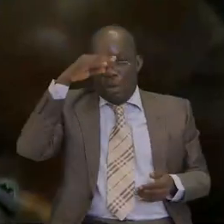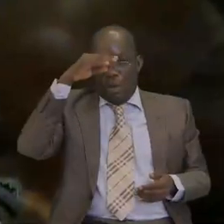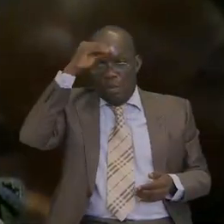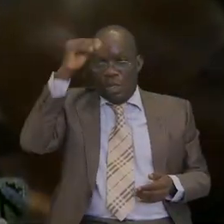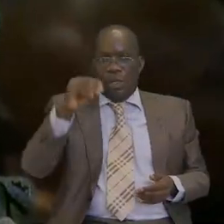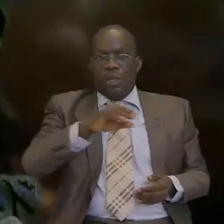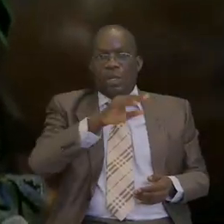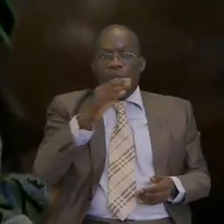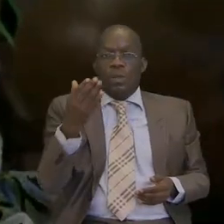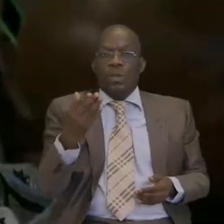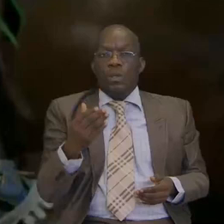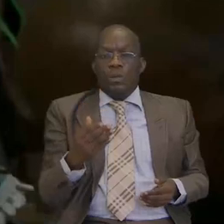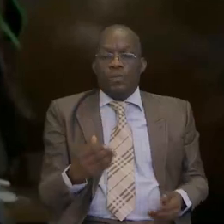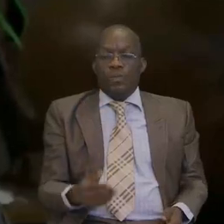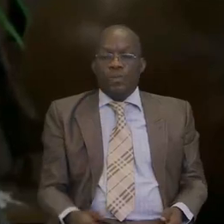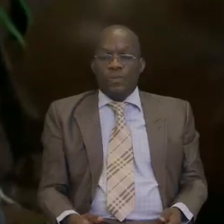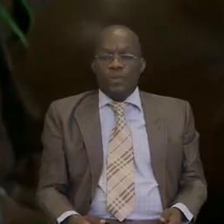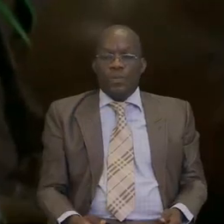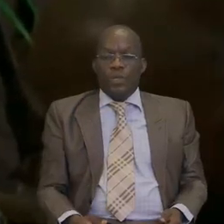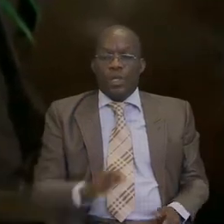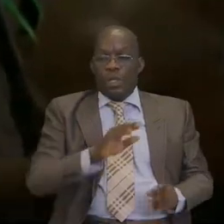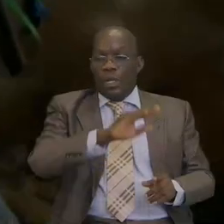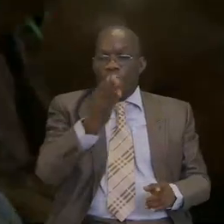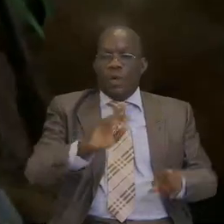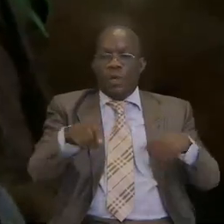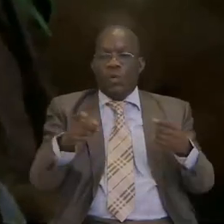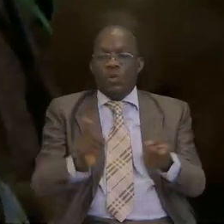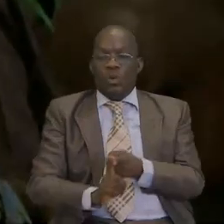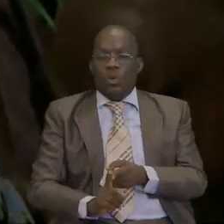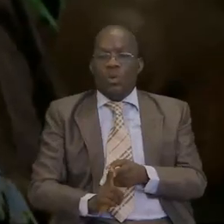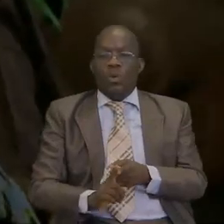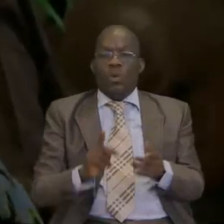Il n'a jamais organisé une croisade avant. Alors il a décidé,